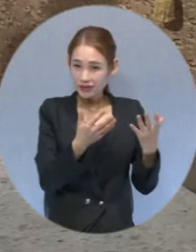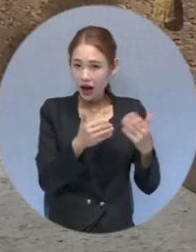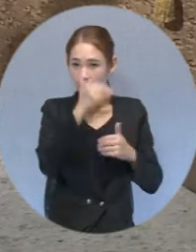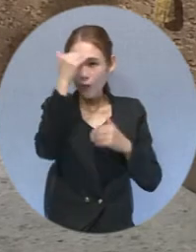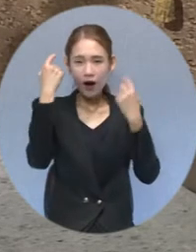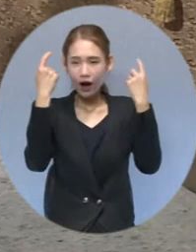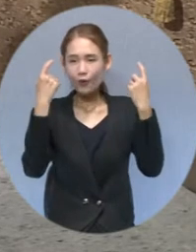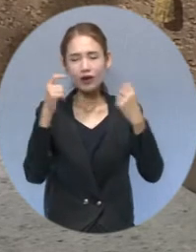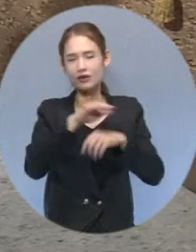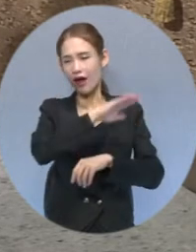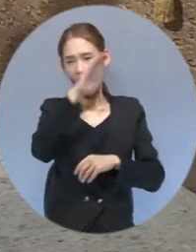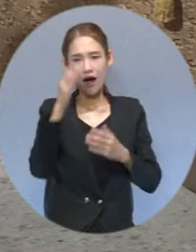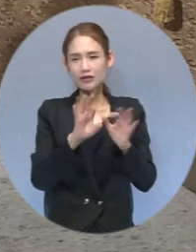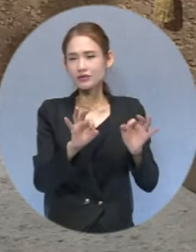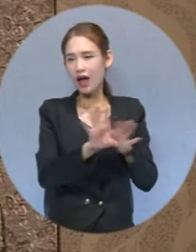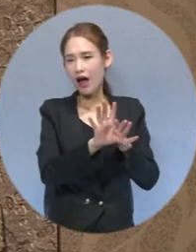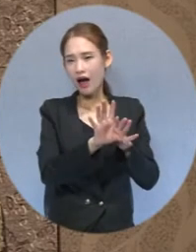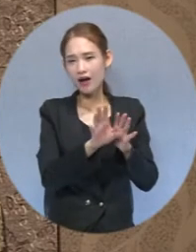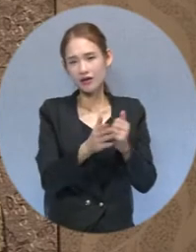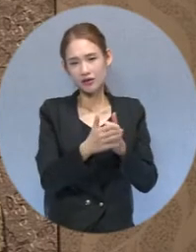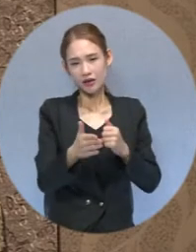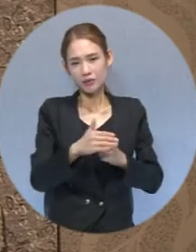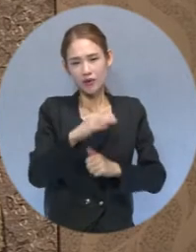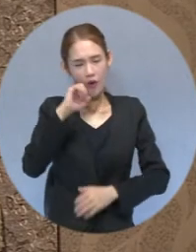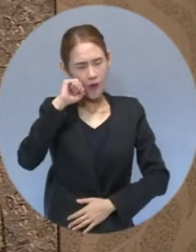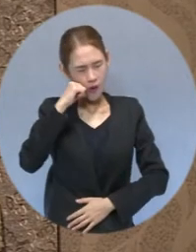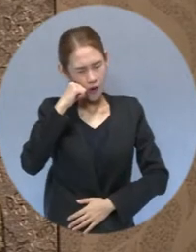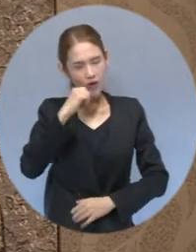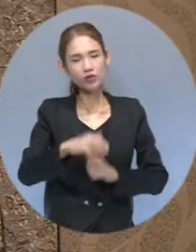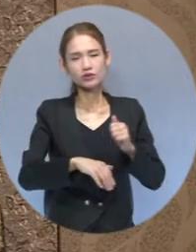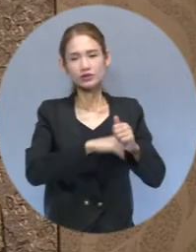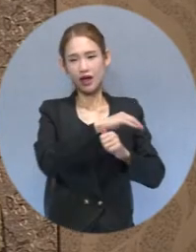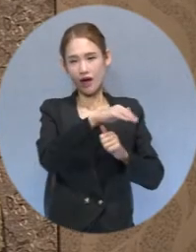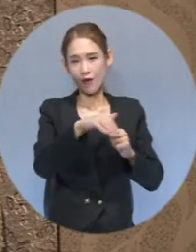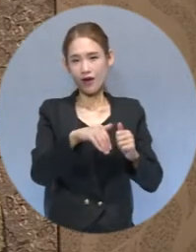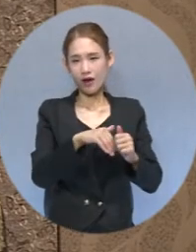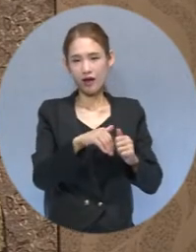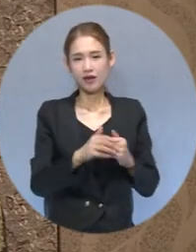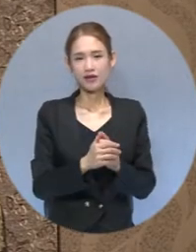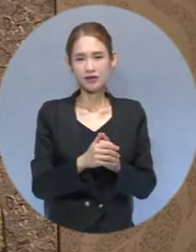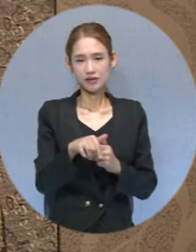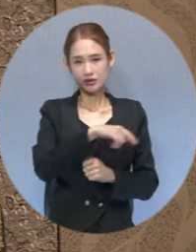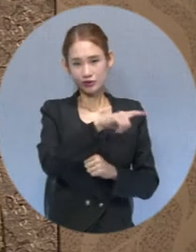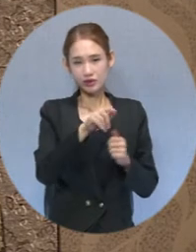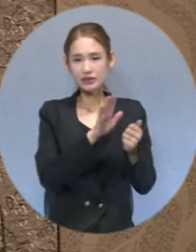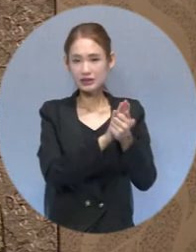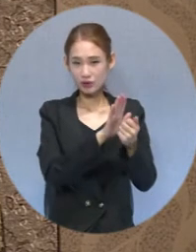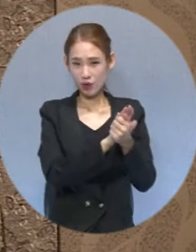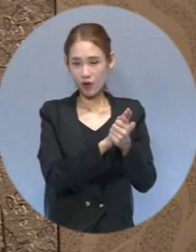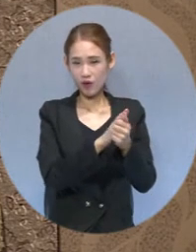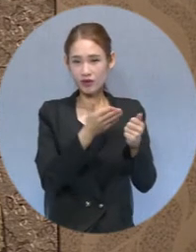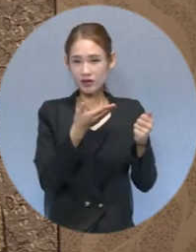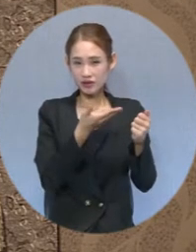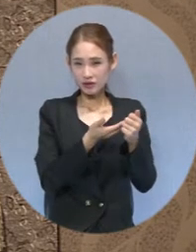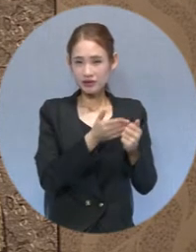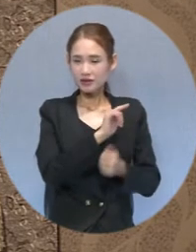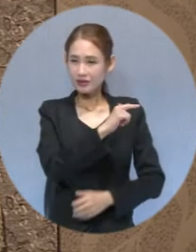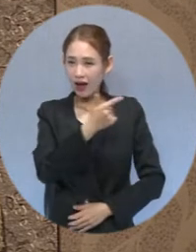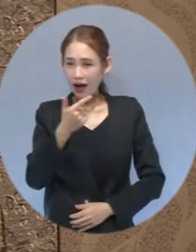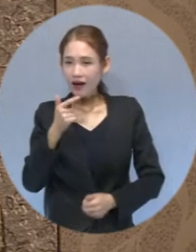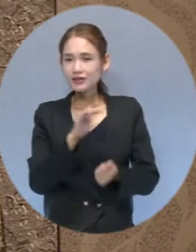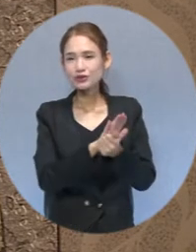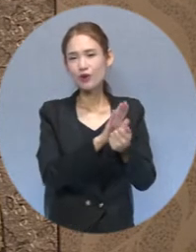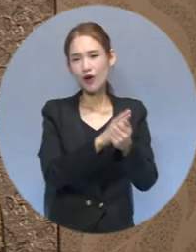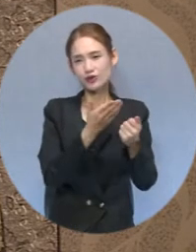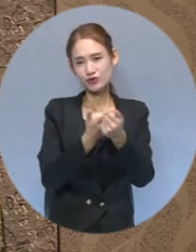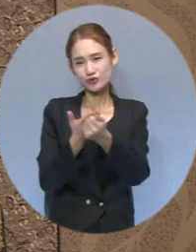네. 그러다 보니까 굉장히 어려운 상태죠. 그래서 그분들한테 지원. 그러니까 다양하게 지원을 하는데 늘